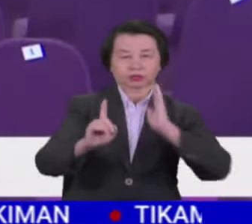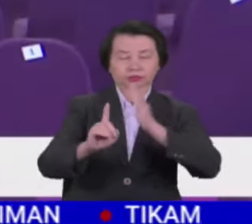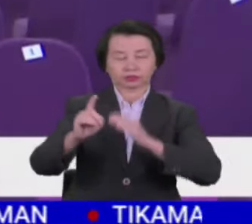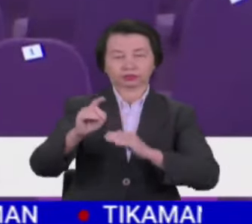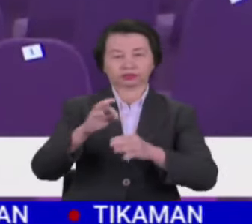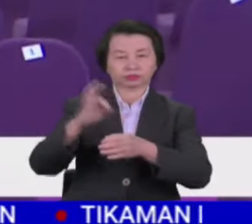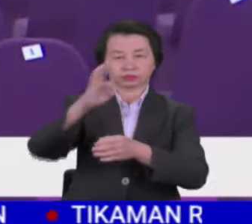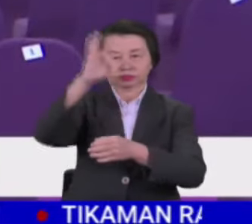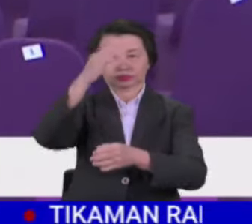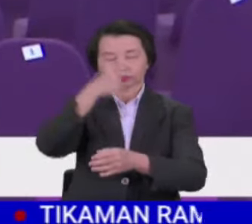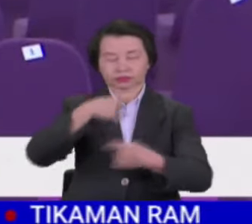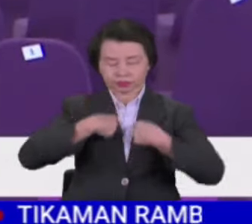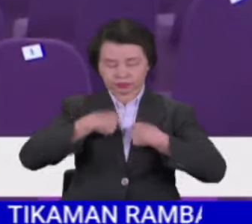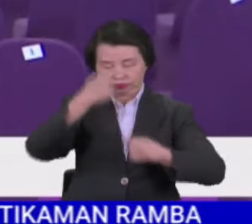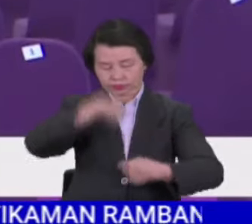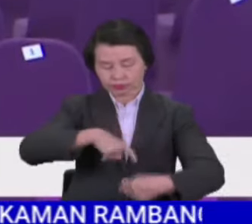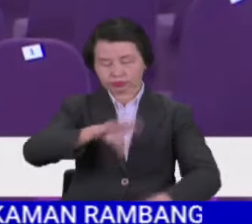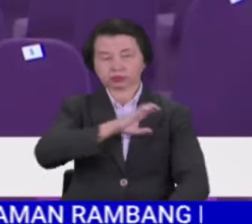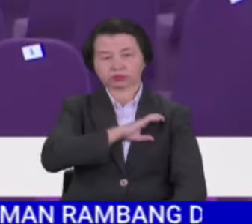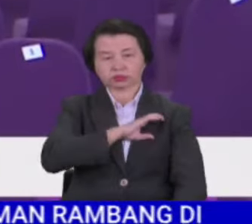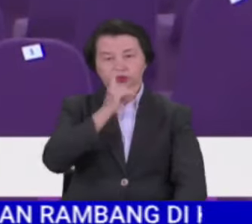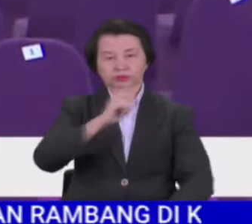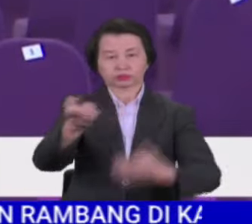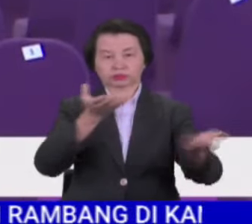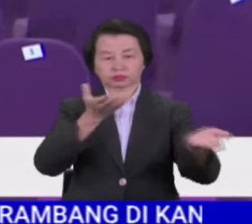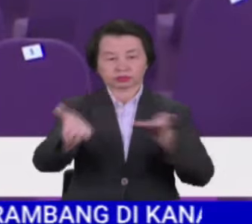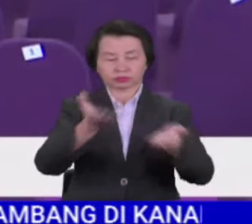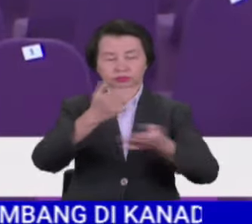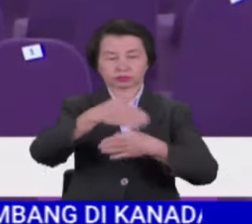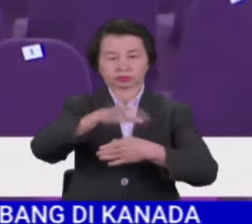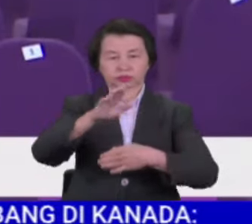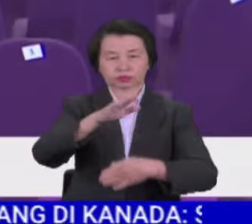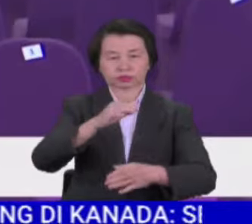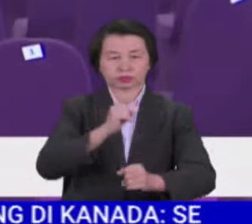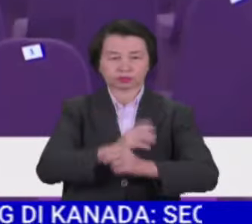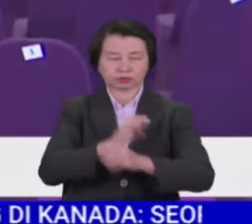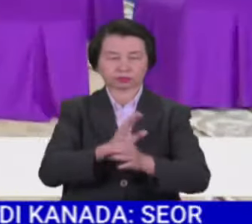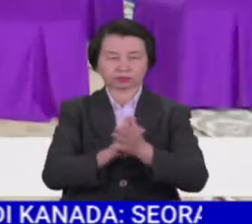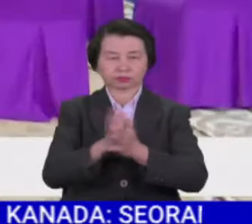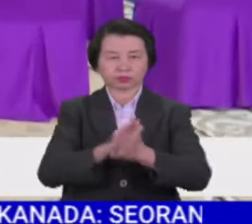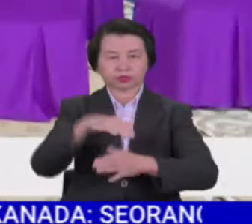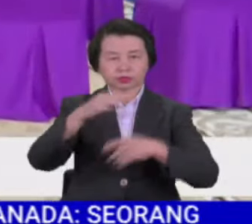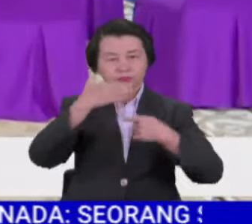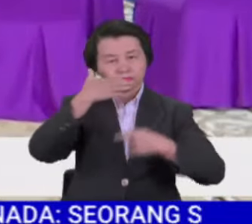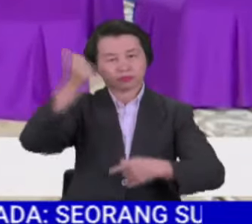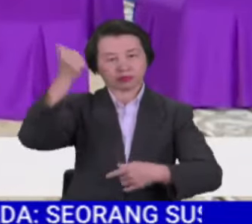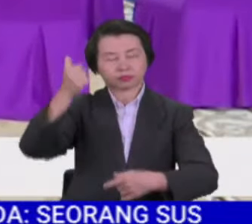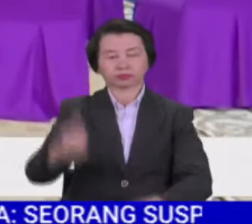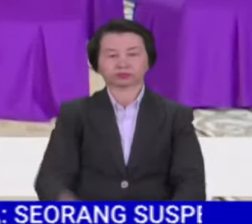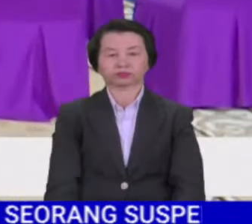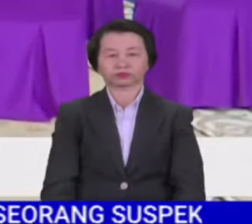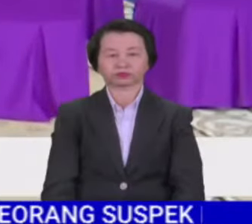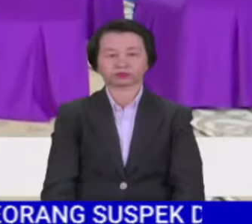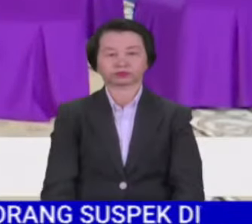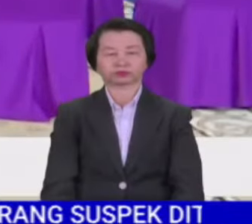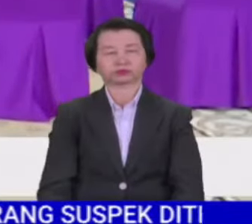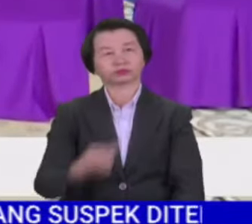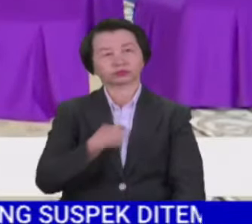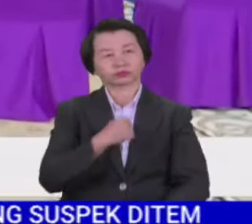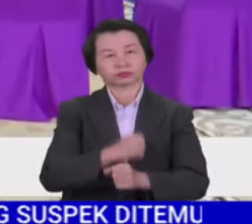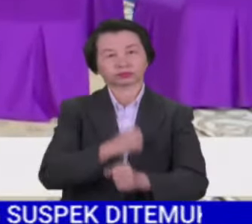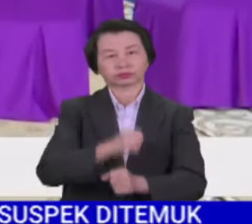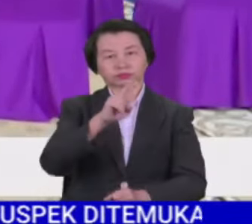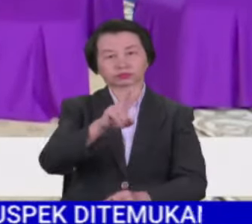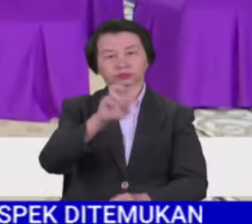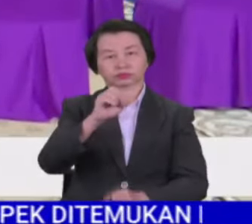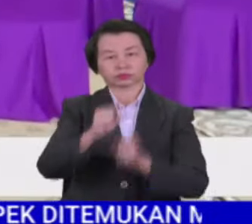saya sebagai seorang autopolis dan untuk berhemat dengan lebih dikasih lebih Cemerlang Nah pengebalan setelah pasukan selama 20